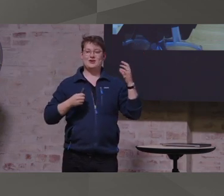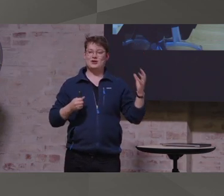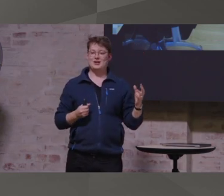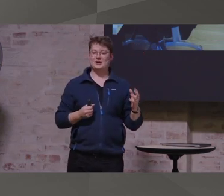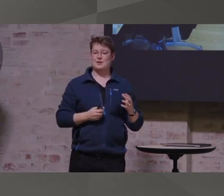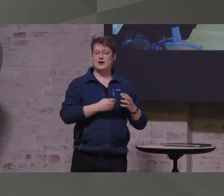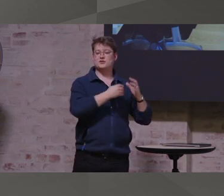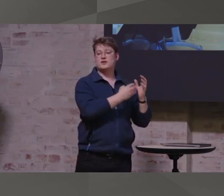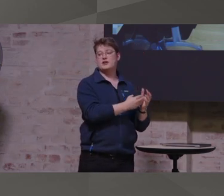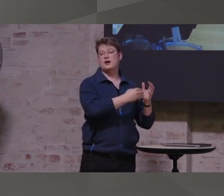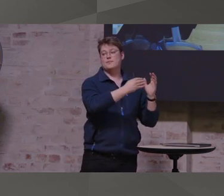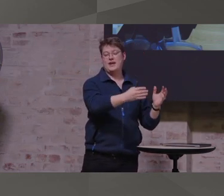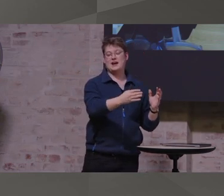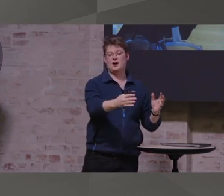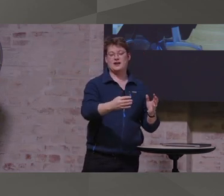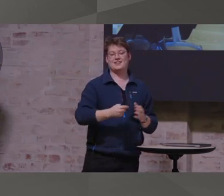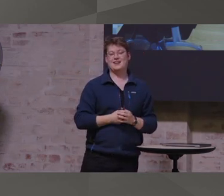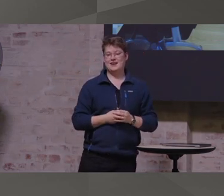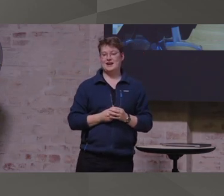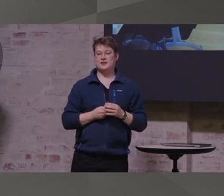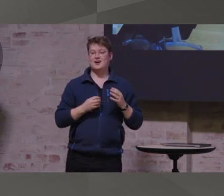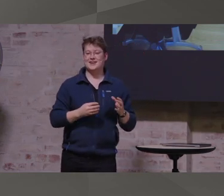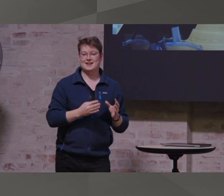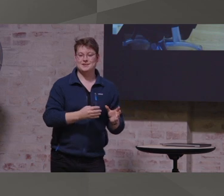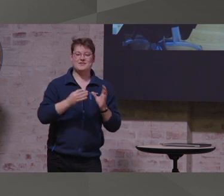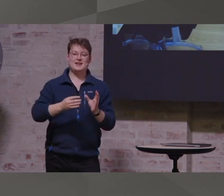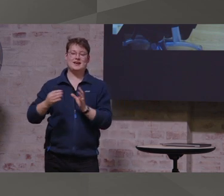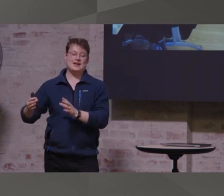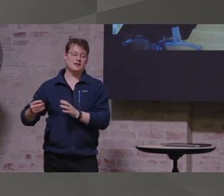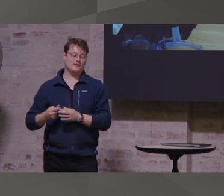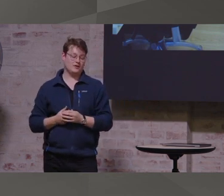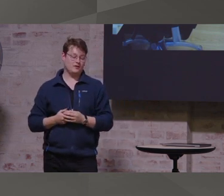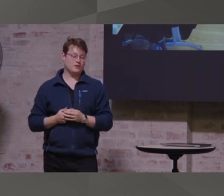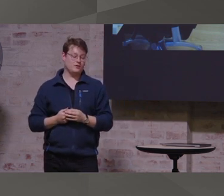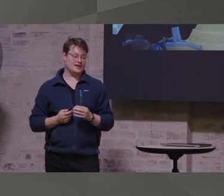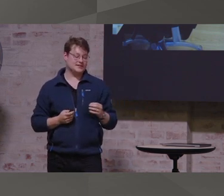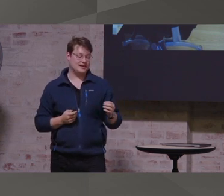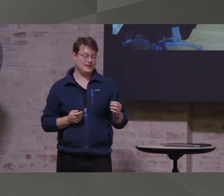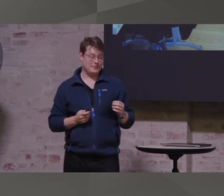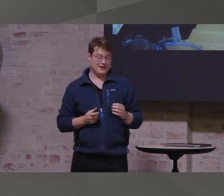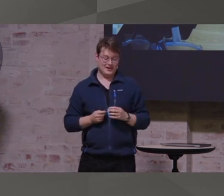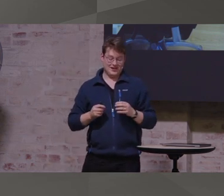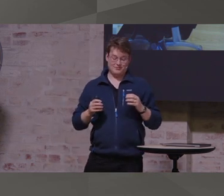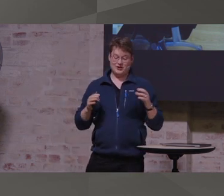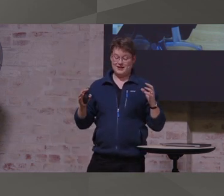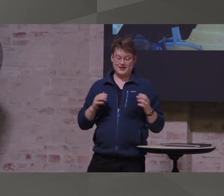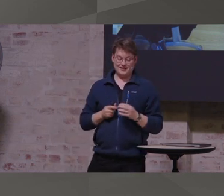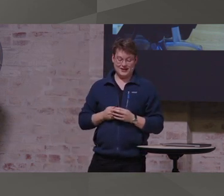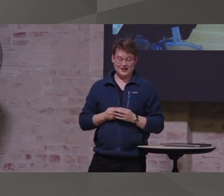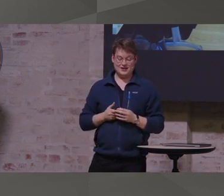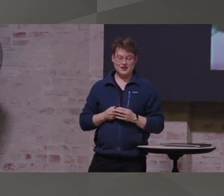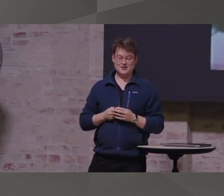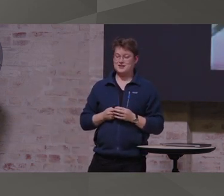det er originalklippet, og så kan vi da be AI-en ta dette klippet videre innenfor for ulike stiler. Da. Men ok, det var